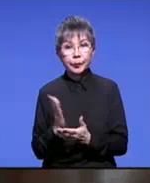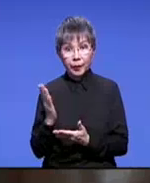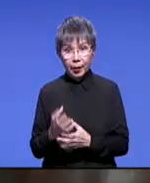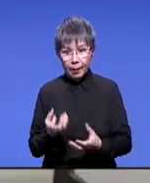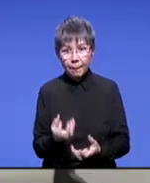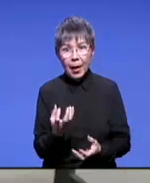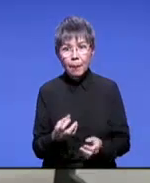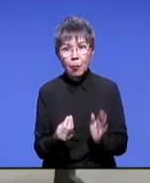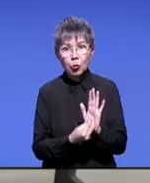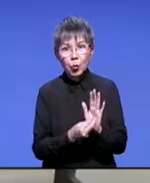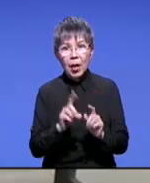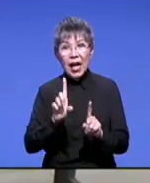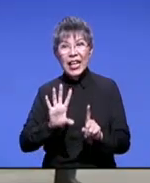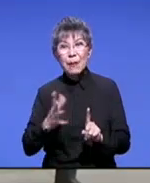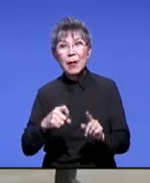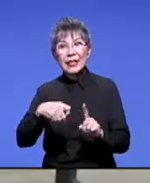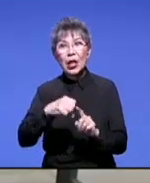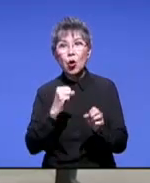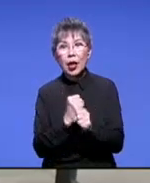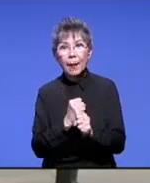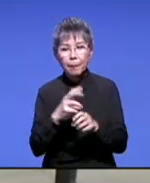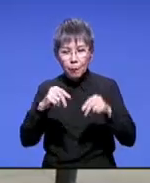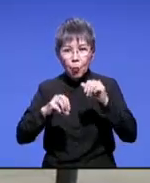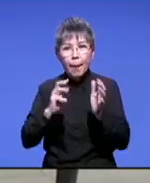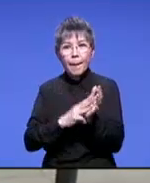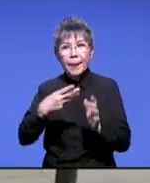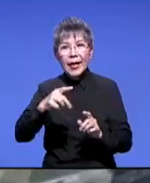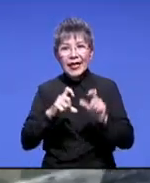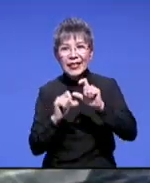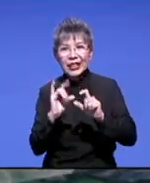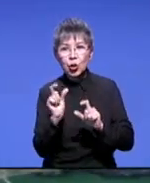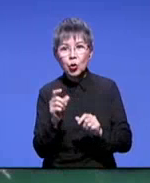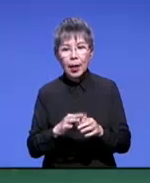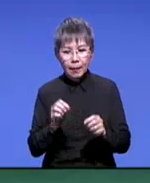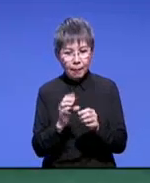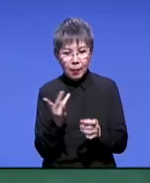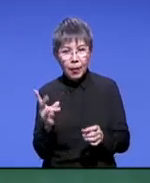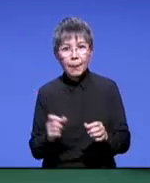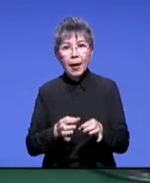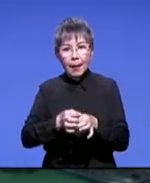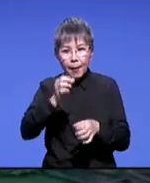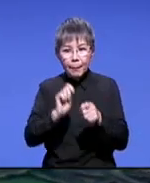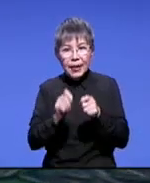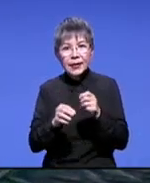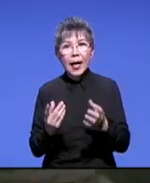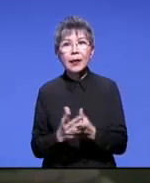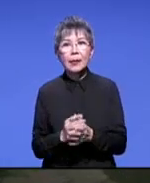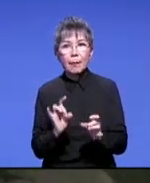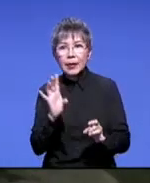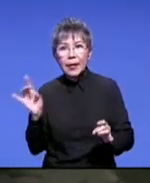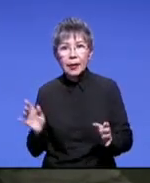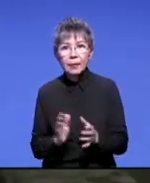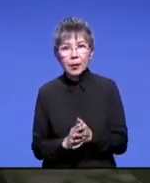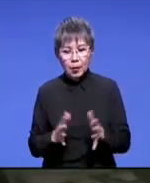Inilah barang bukti 15 kilogram bubuk mesiu, ratusan petasan berbagai ukuran, 1.500 tali sumbu, serta